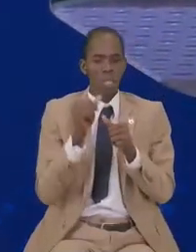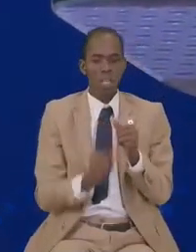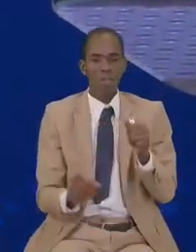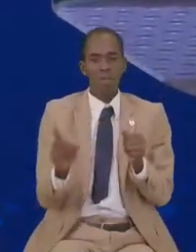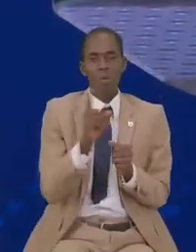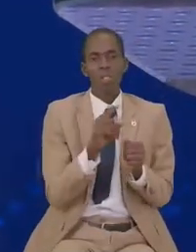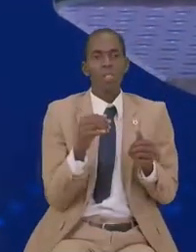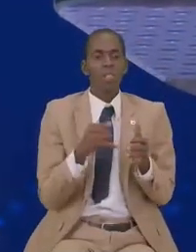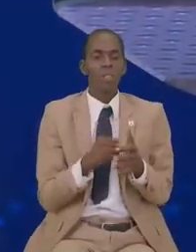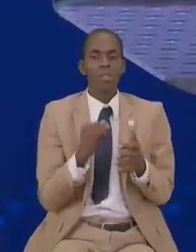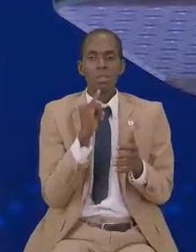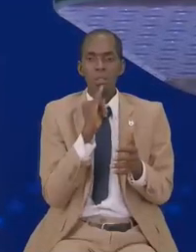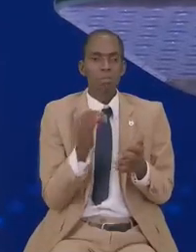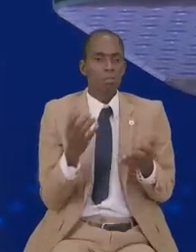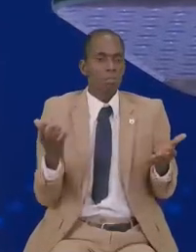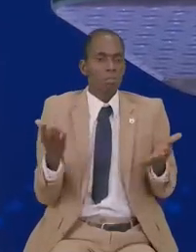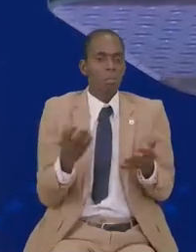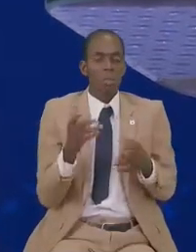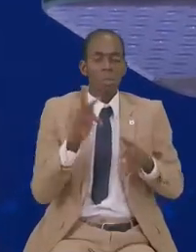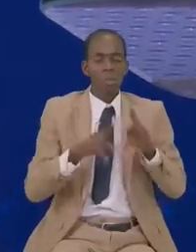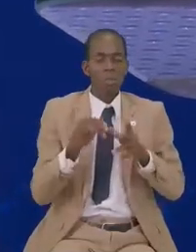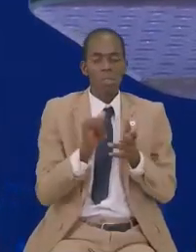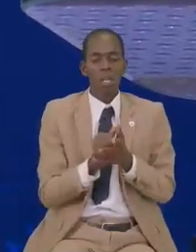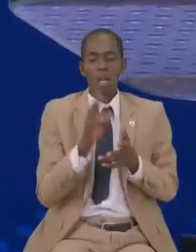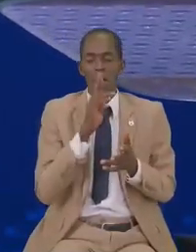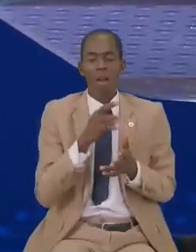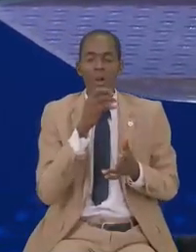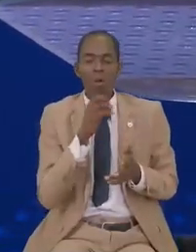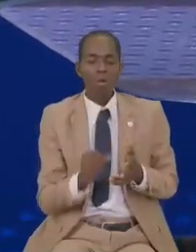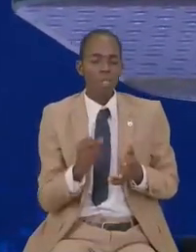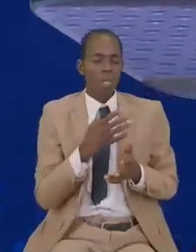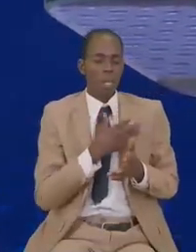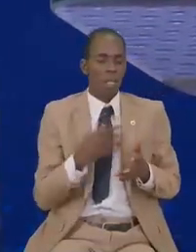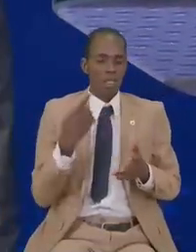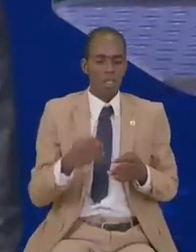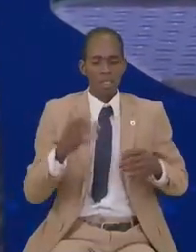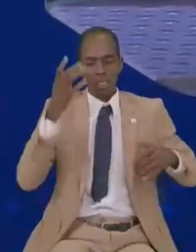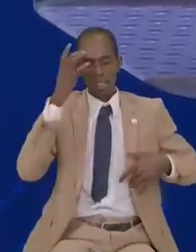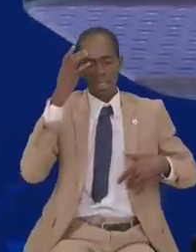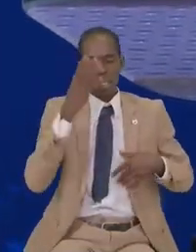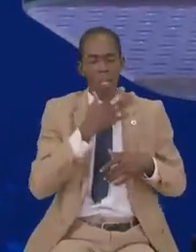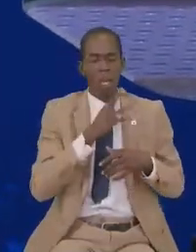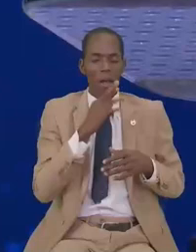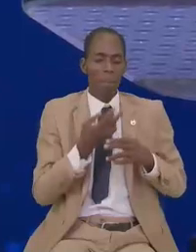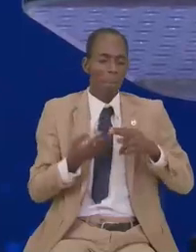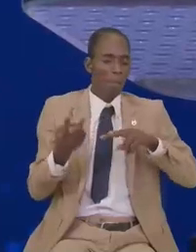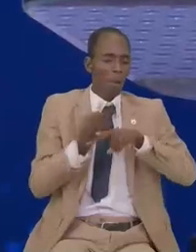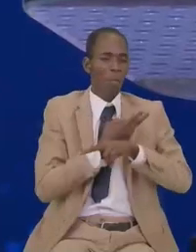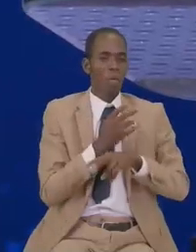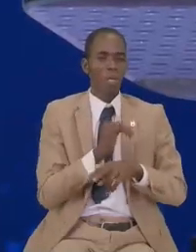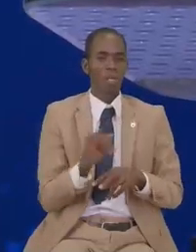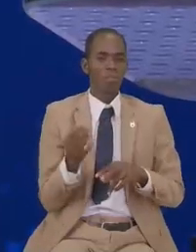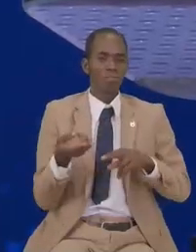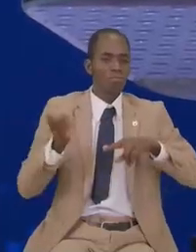les sages, les érudits de la terre sont perplexes et les saisons se multiplient et vous aurez pensé que